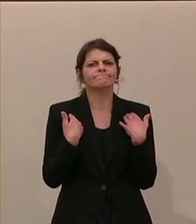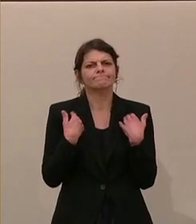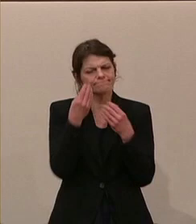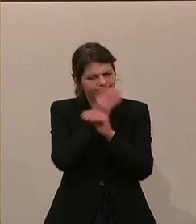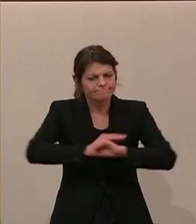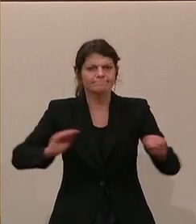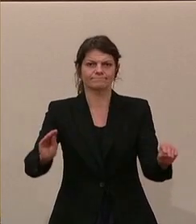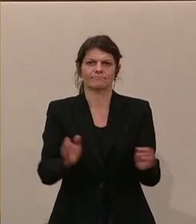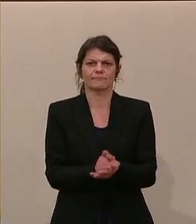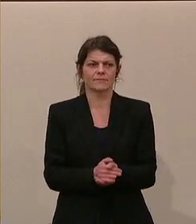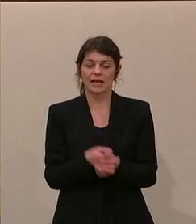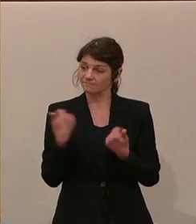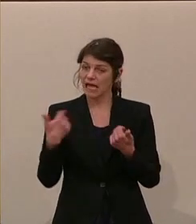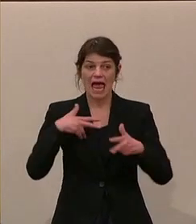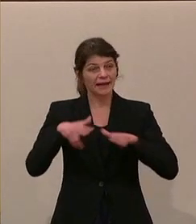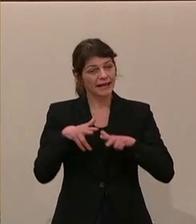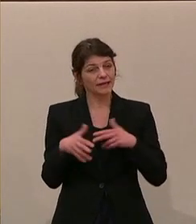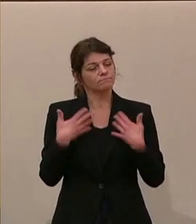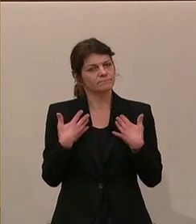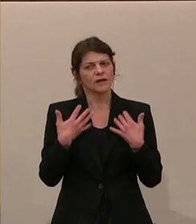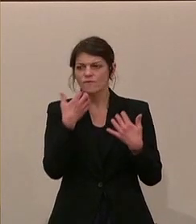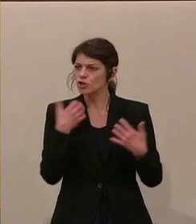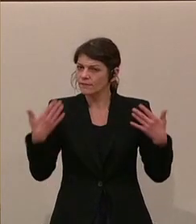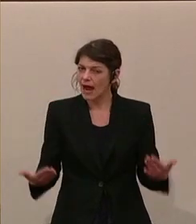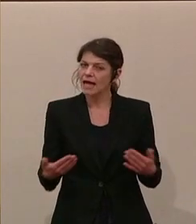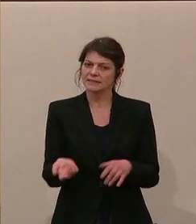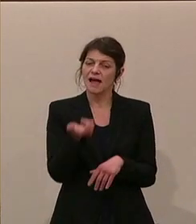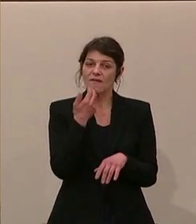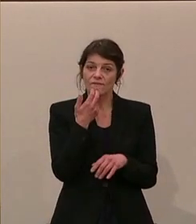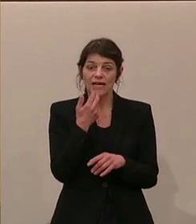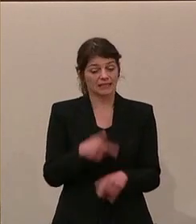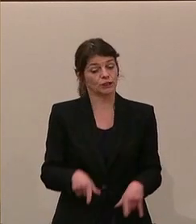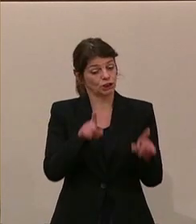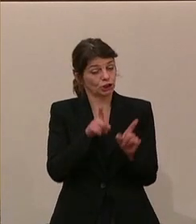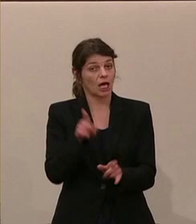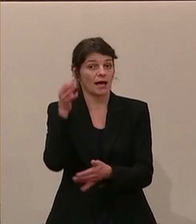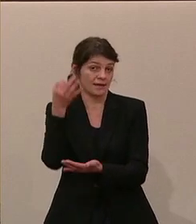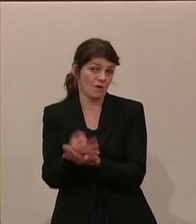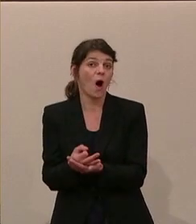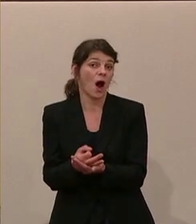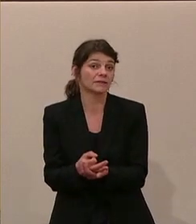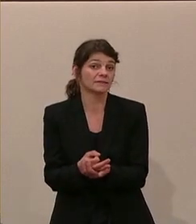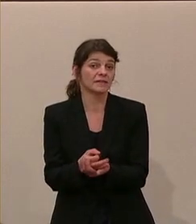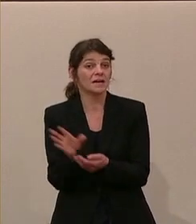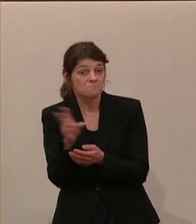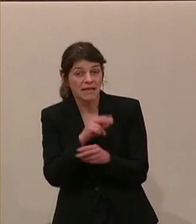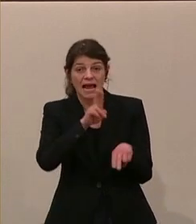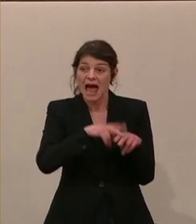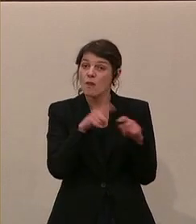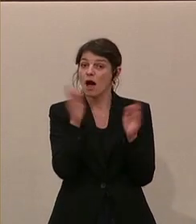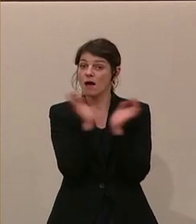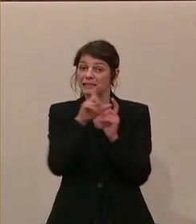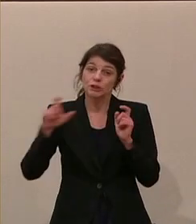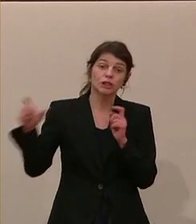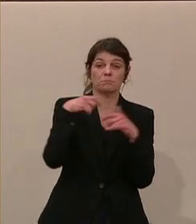Regierung angetan ist, den Standort über die kleinen und mittelständischen Betriebe